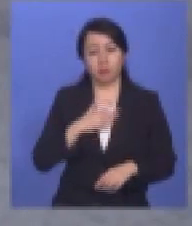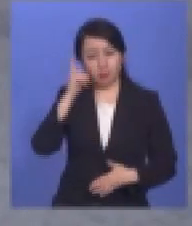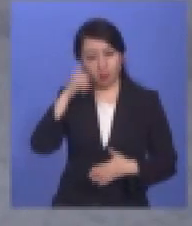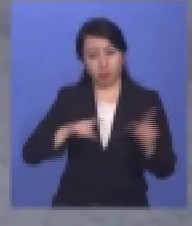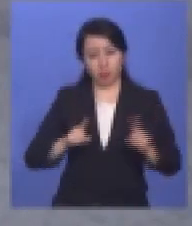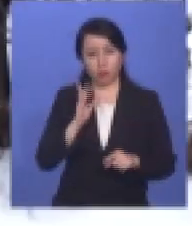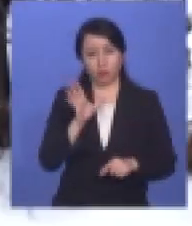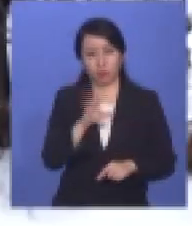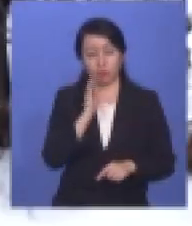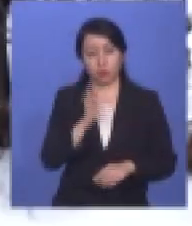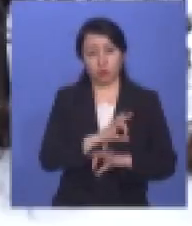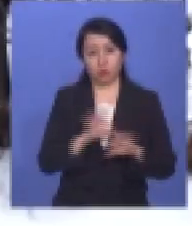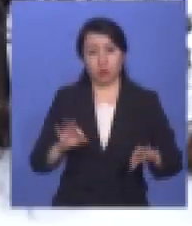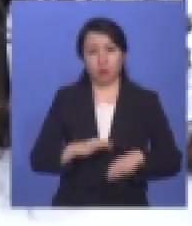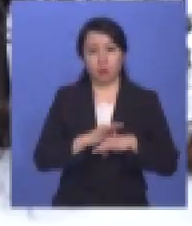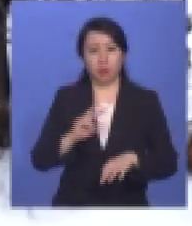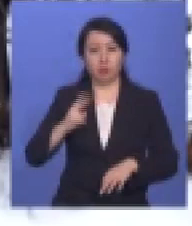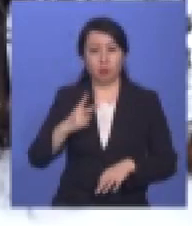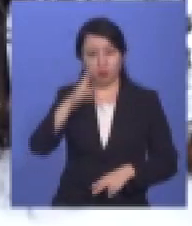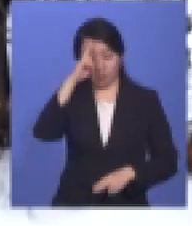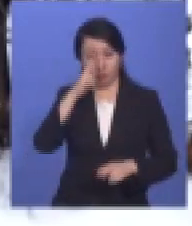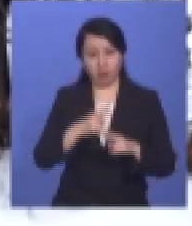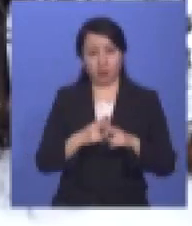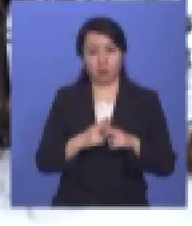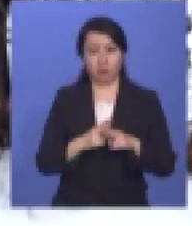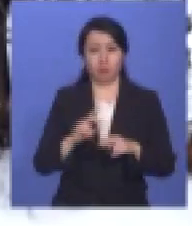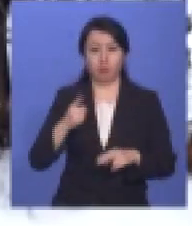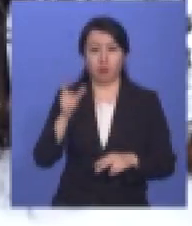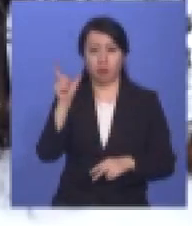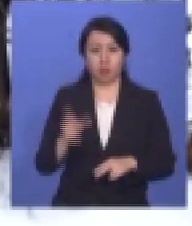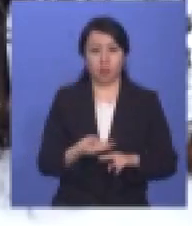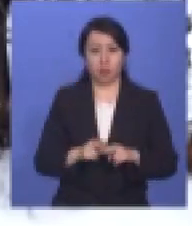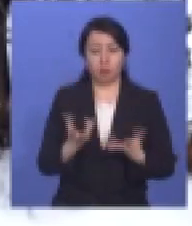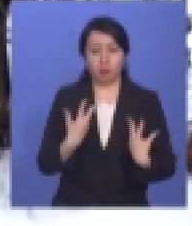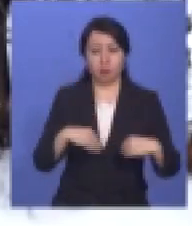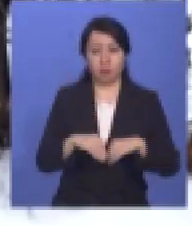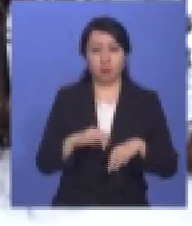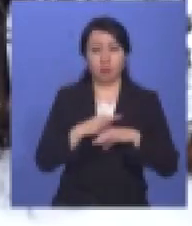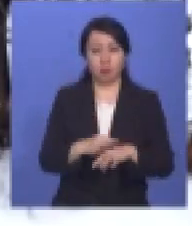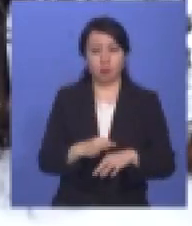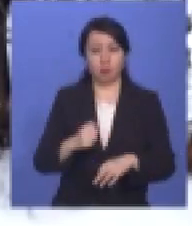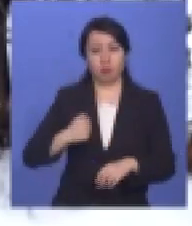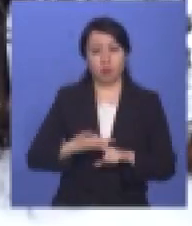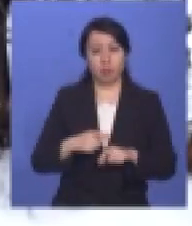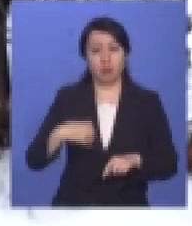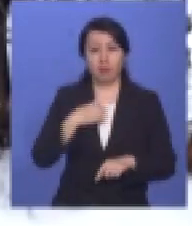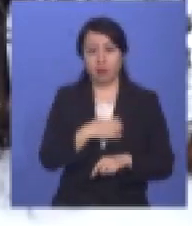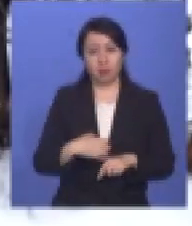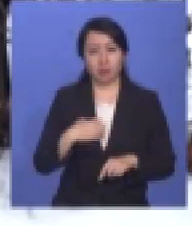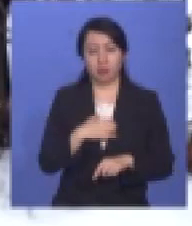что все будет хорошо. Провожаем двоюродного брата. Ну, это первый человек, которого мы в семье провожаем в армию. Очень волнительно,